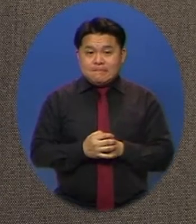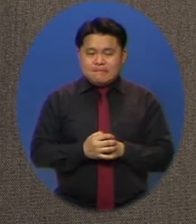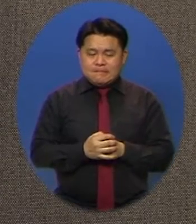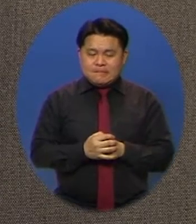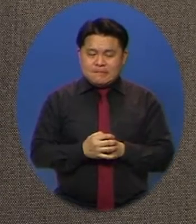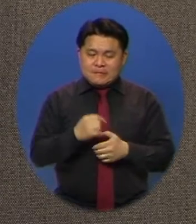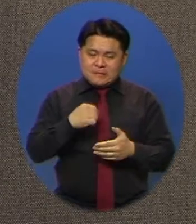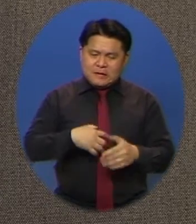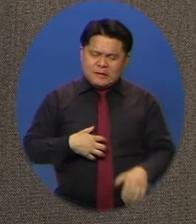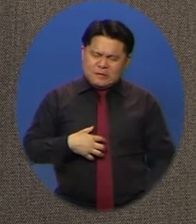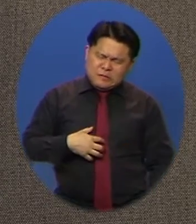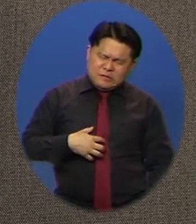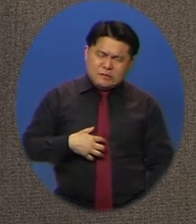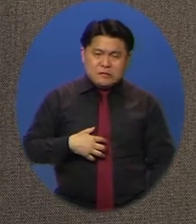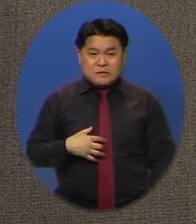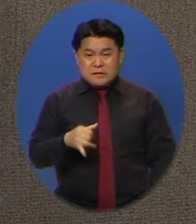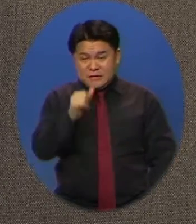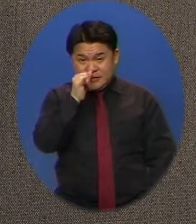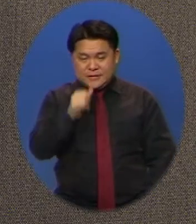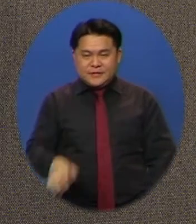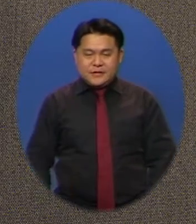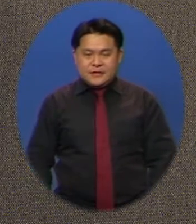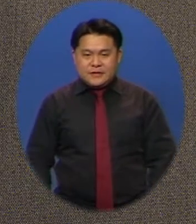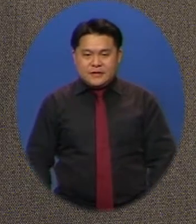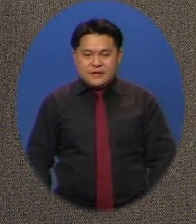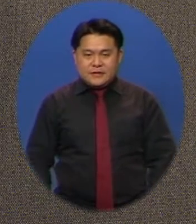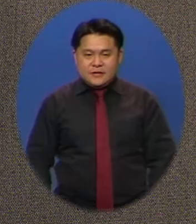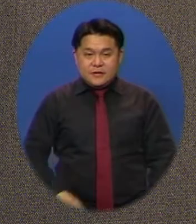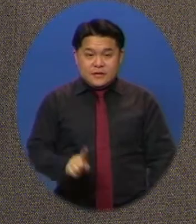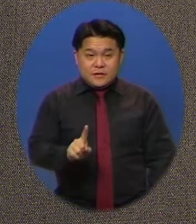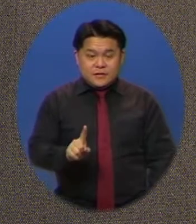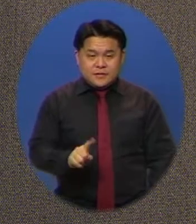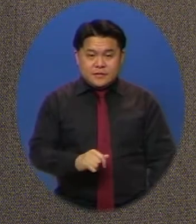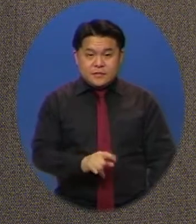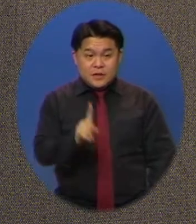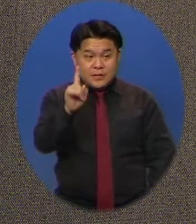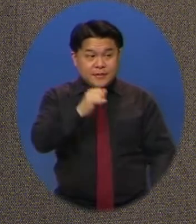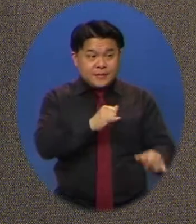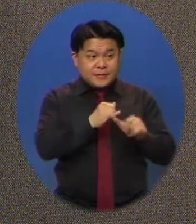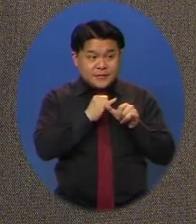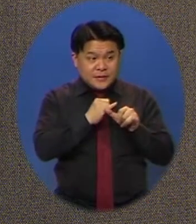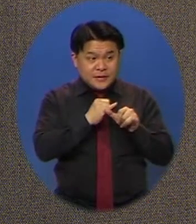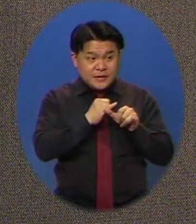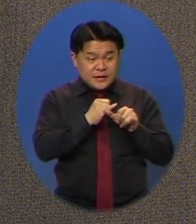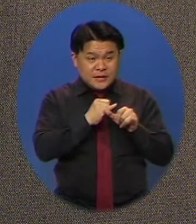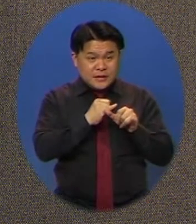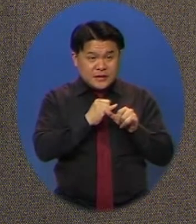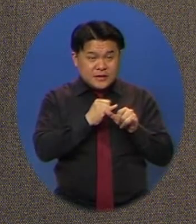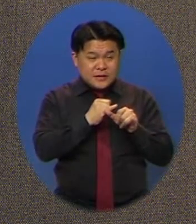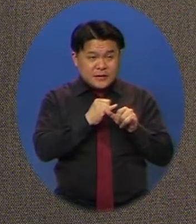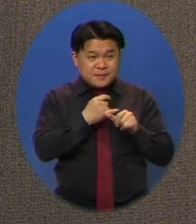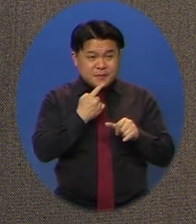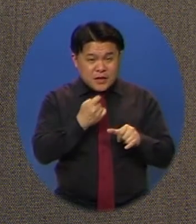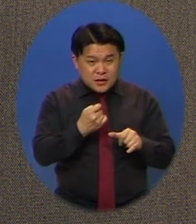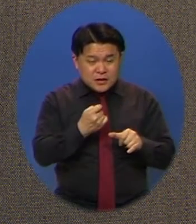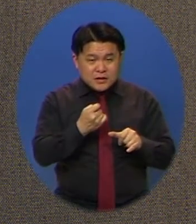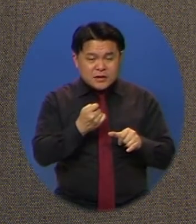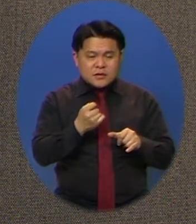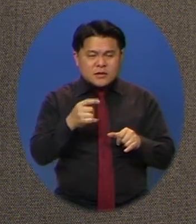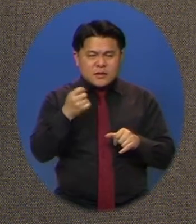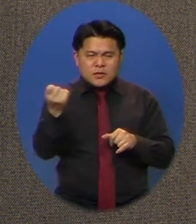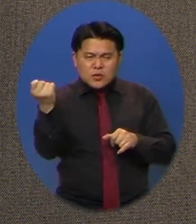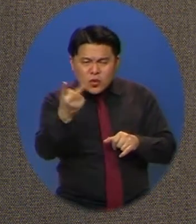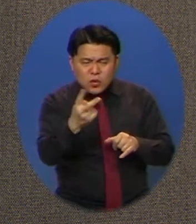아픈 이런 지표를 갖고 네. 있습니다. 특히 한번 자살을 시도한 분들은 또